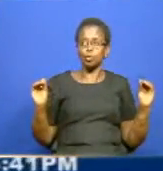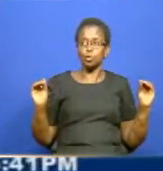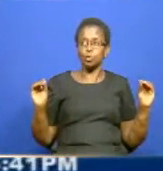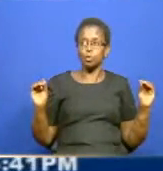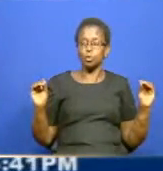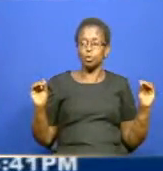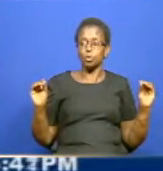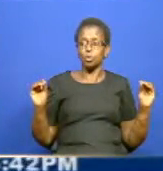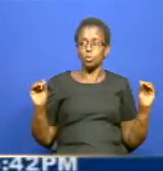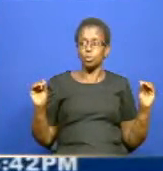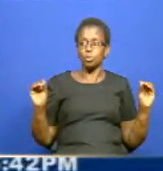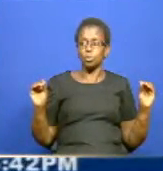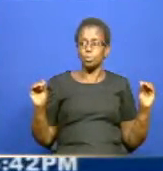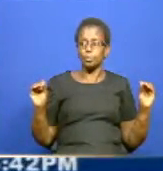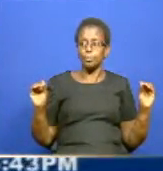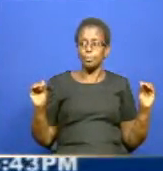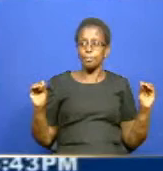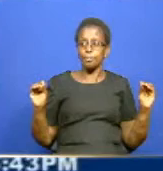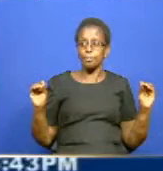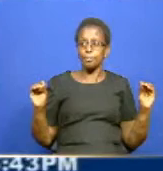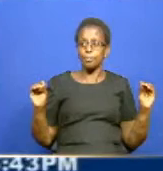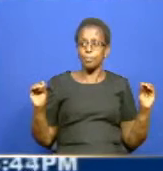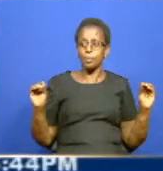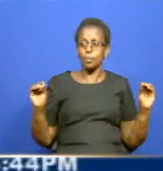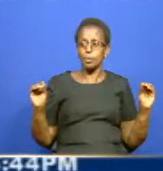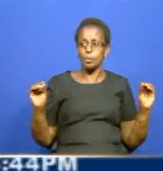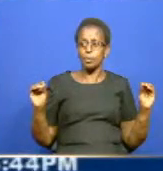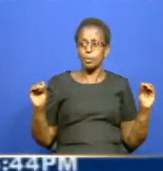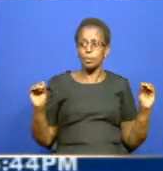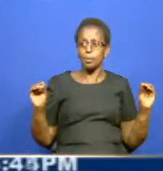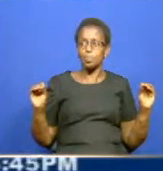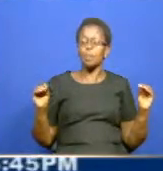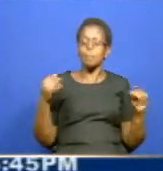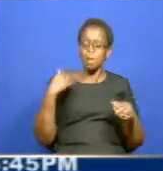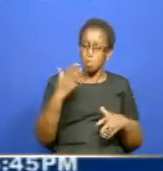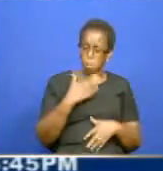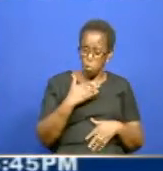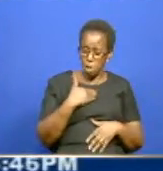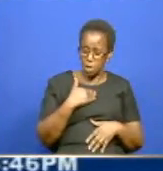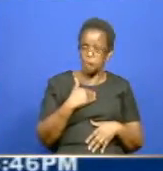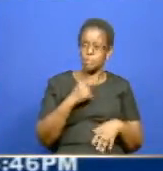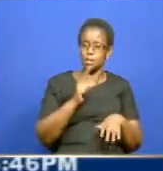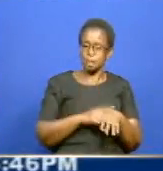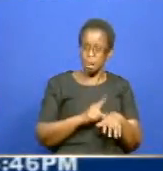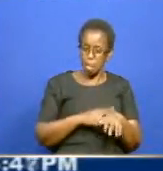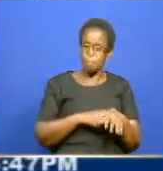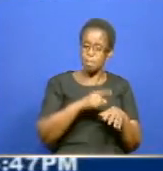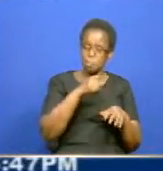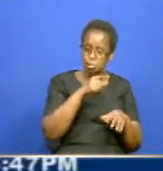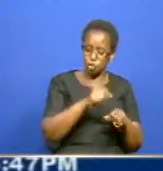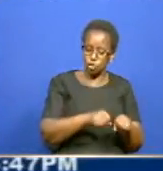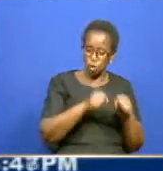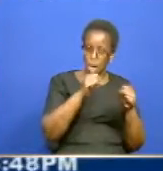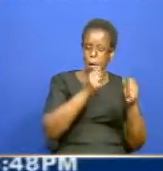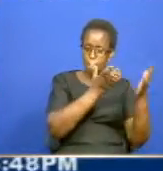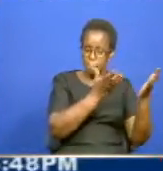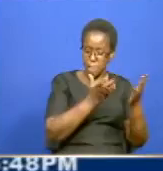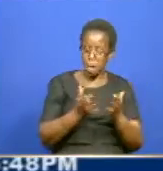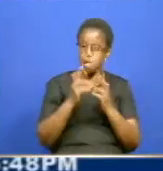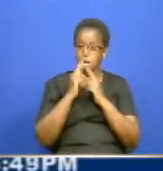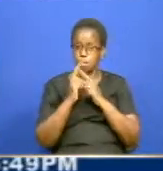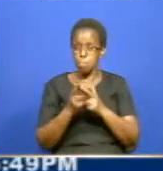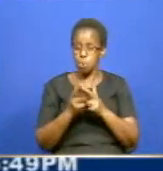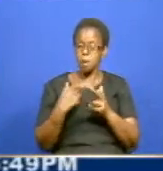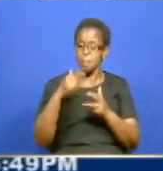wanajulikana ambao sisi pia tunawajua ni kina nani. Na nitataka siku hiyo kama akija na ripoti yake, mimi nitatoboa, nitasema ni